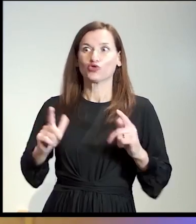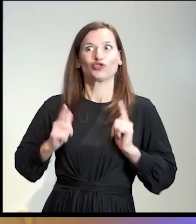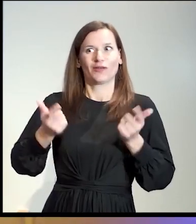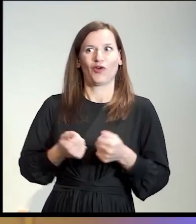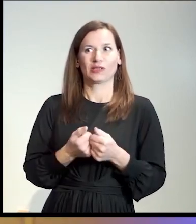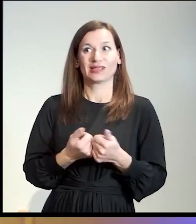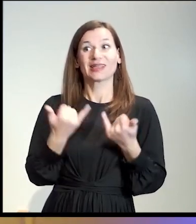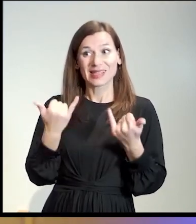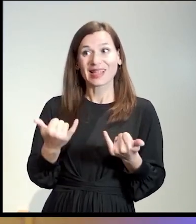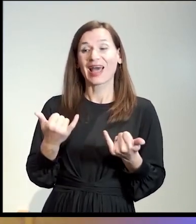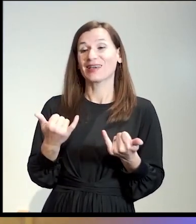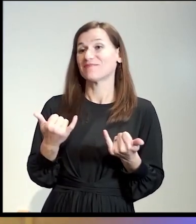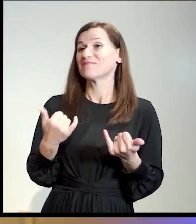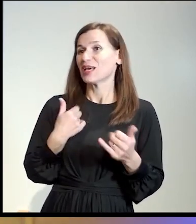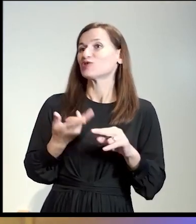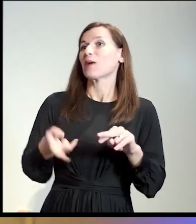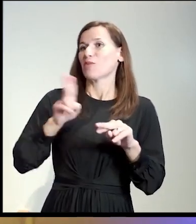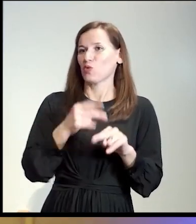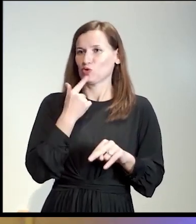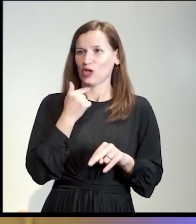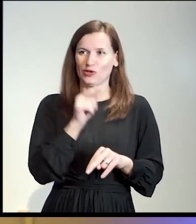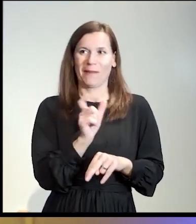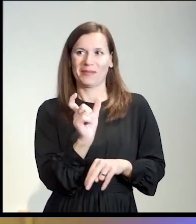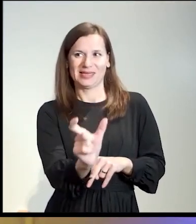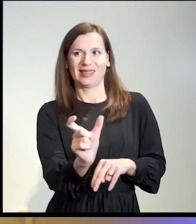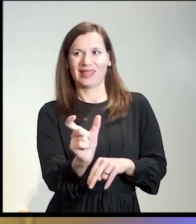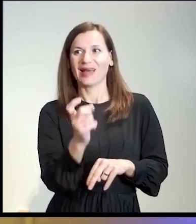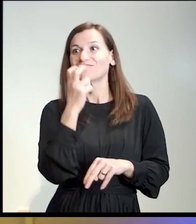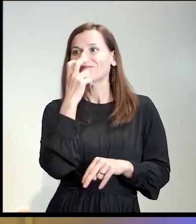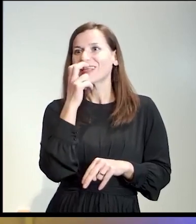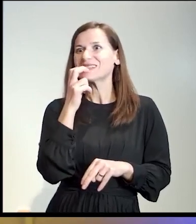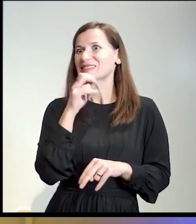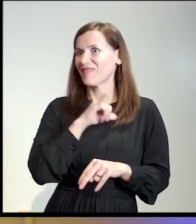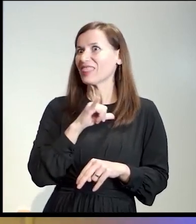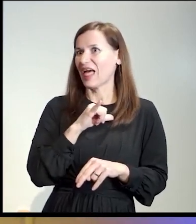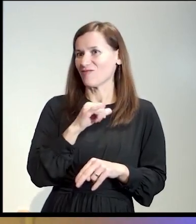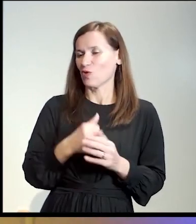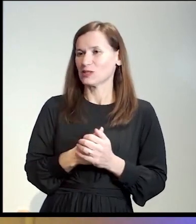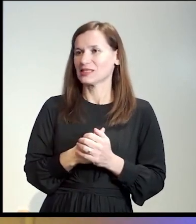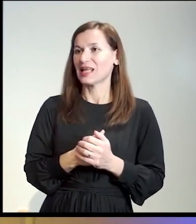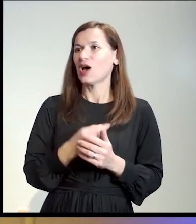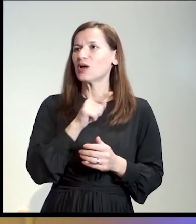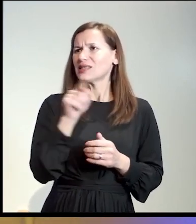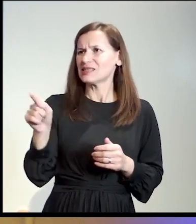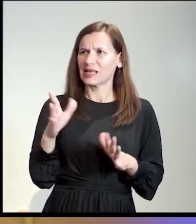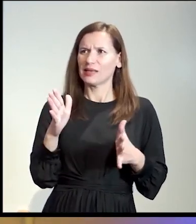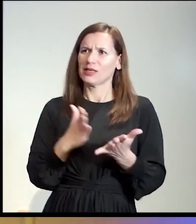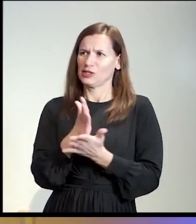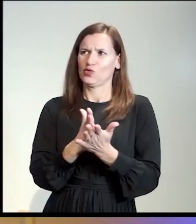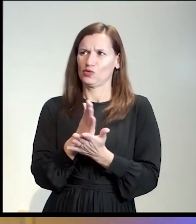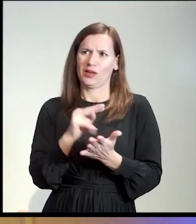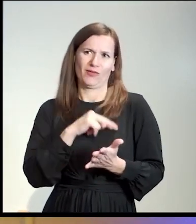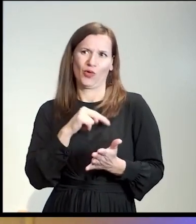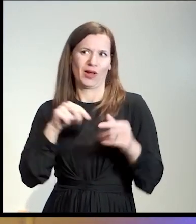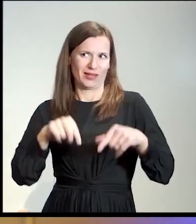posebej všeč. Torej, vsi, ki nimate tukaj zdaj neke strokovne ali službene vloge v tej prireditvi in ste tukaj ali